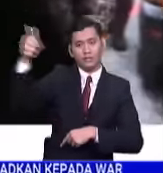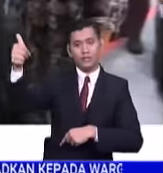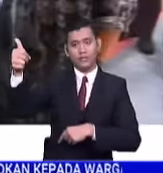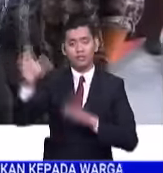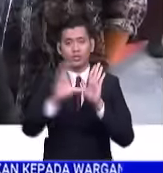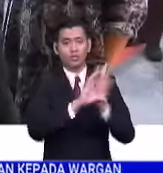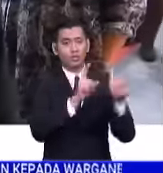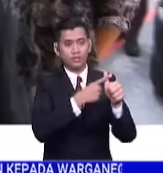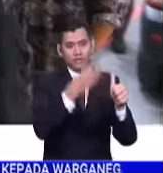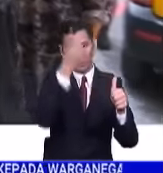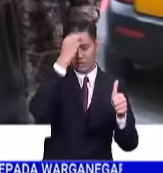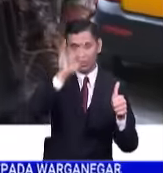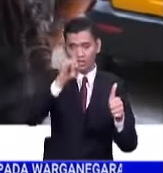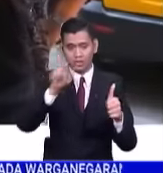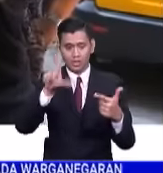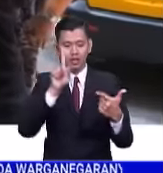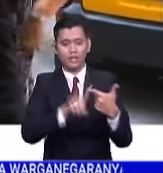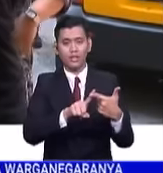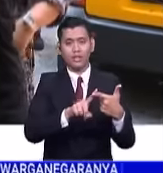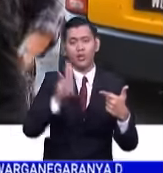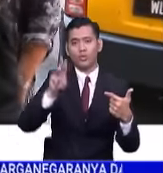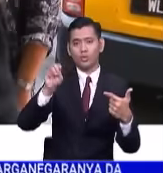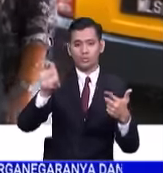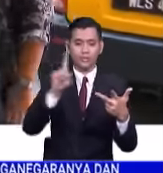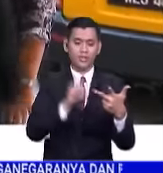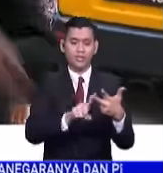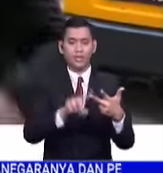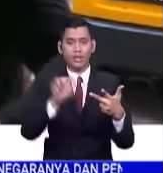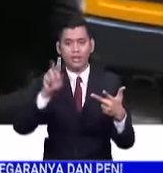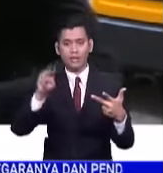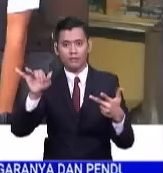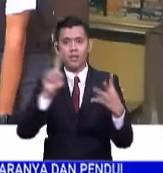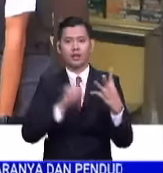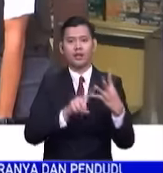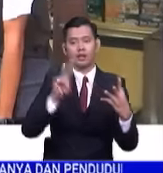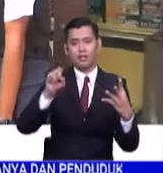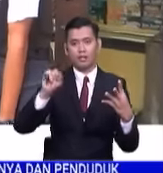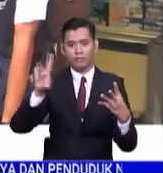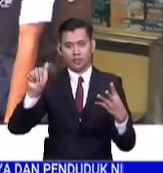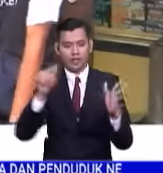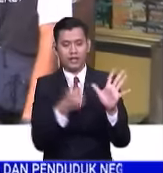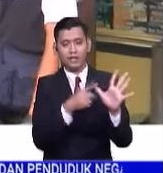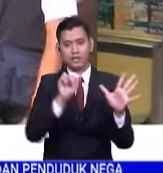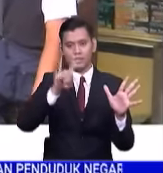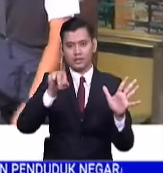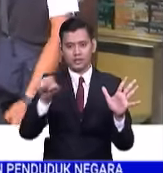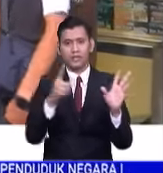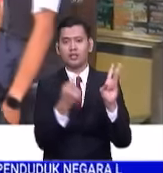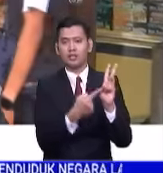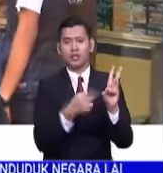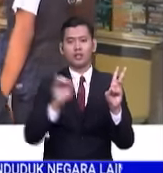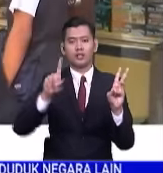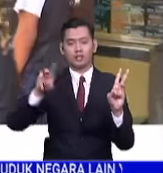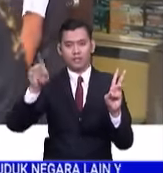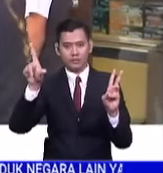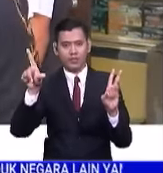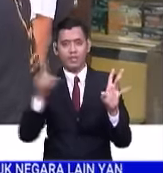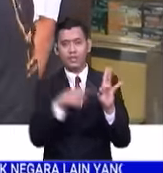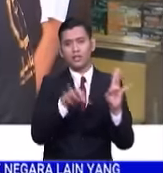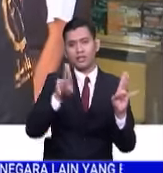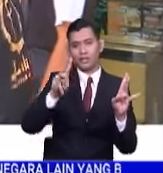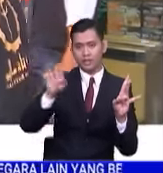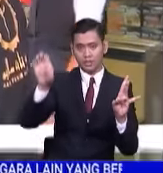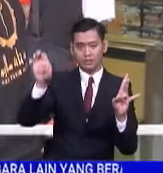Dato' Aznil Nawawi, Datin Sri Umi Aida, Amy Search, Nabila Huda, Tiz Zakiah, Syamil dan isterinya Ernie